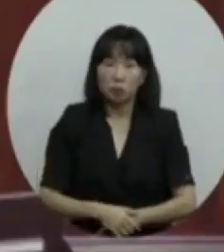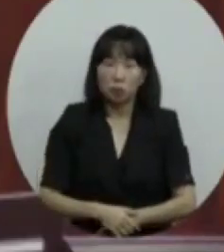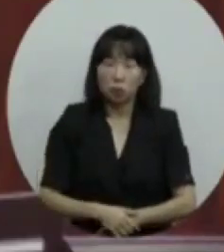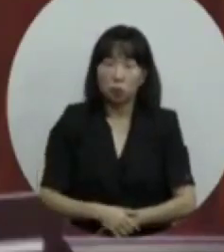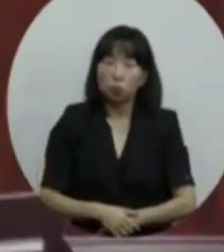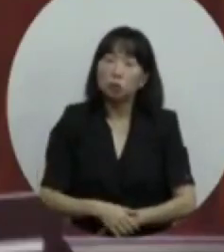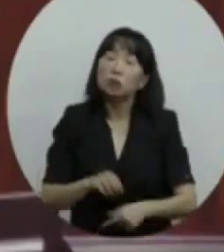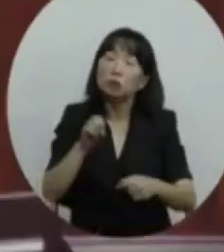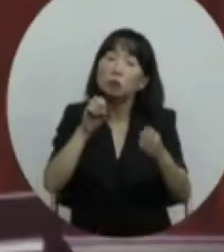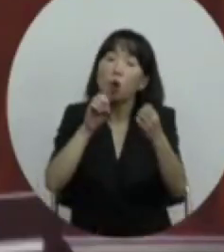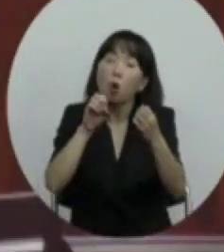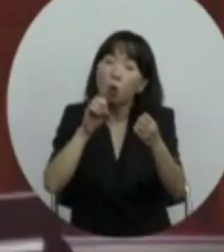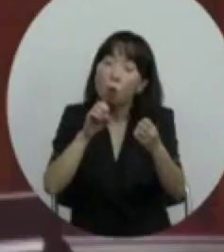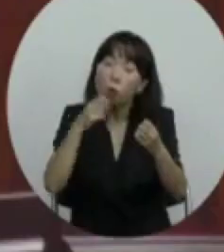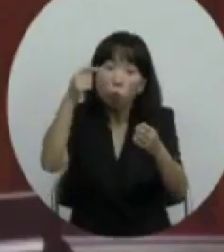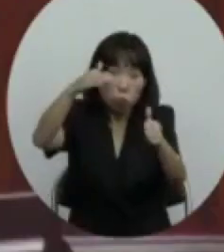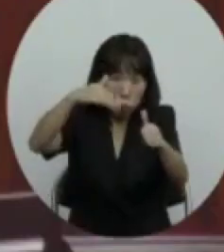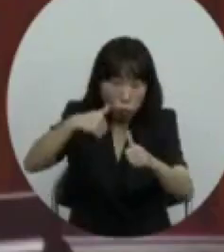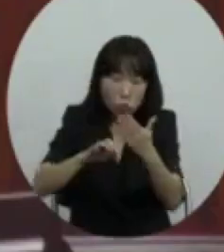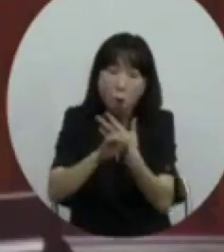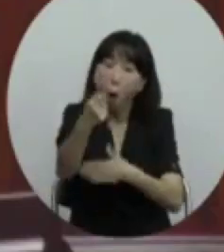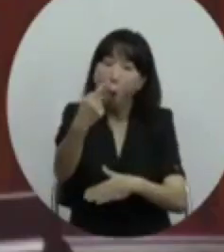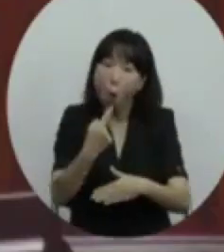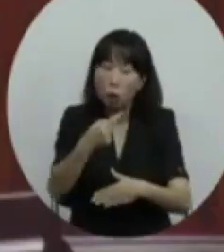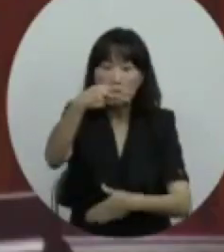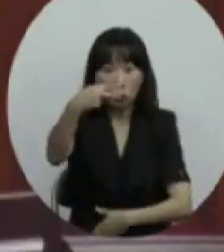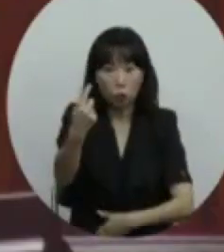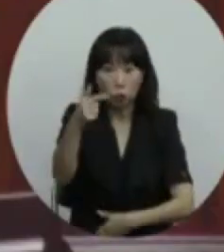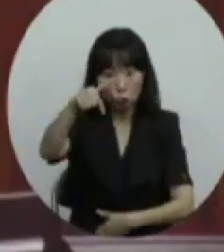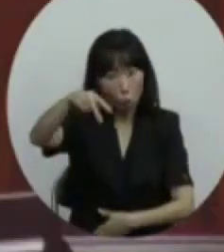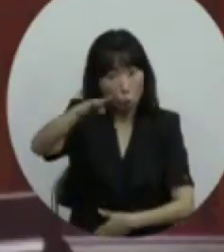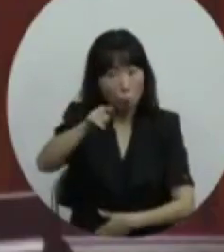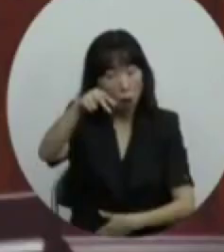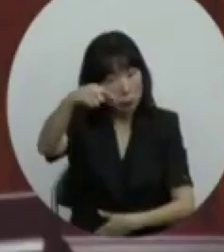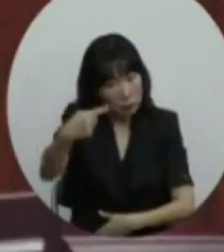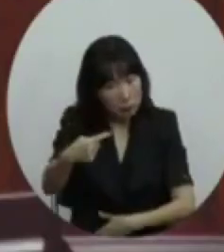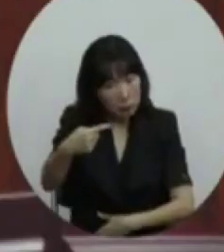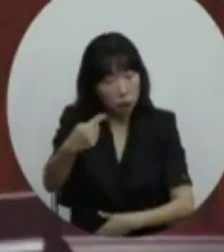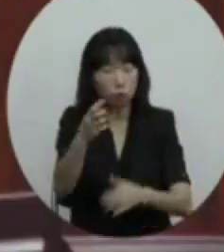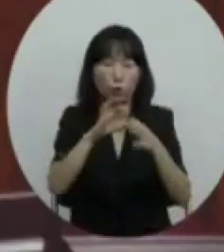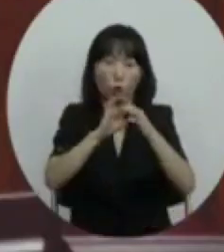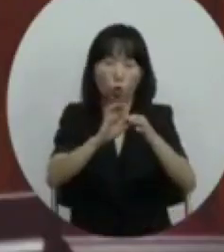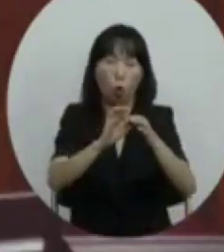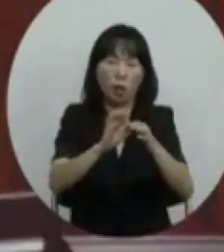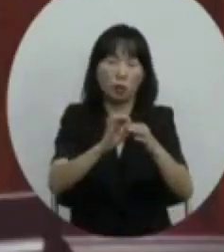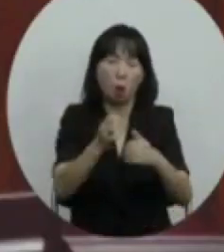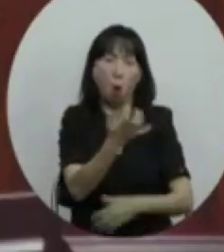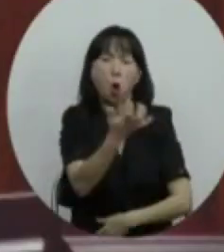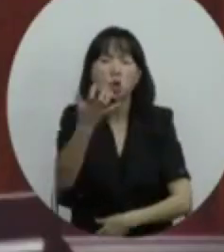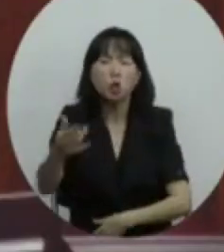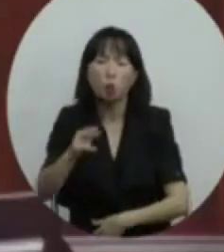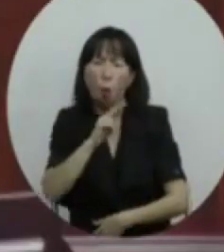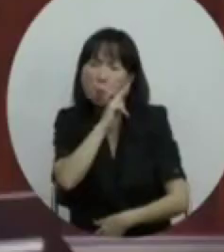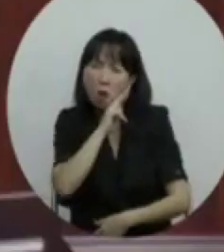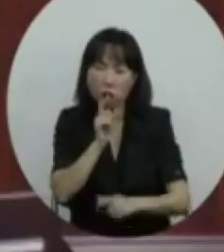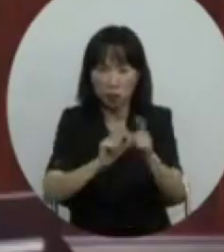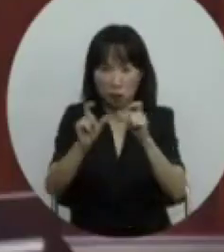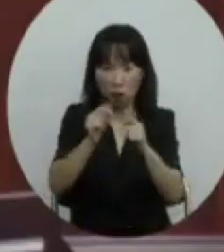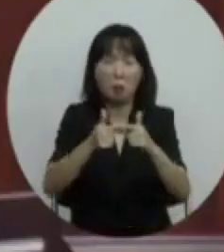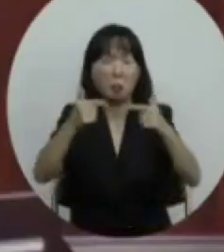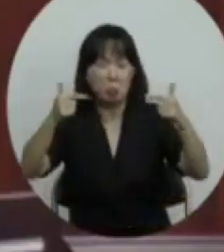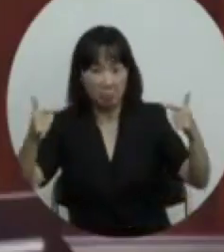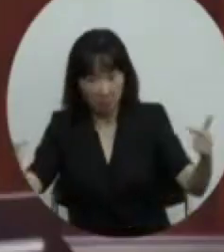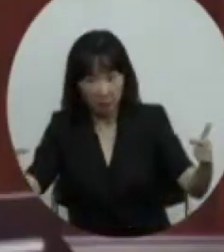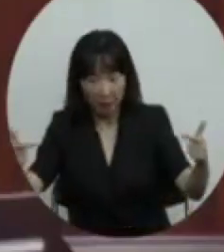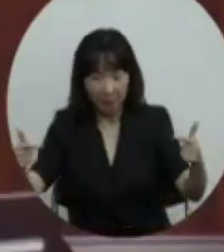똑버스를 통해 대중교통 취약 지역 시민들이 이동 편의가 향상될 수 있도록 확대